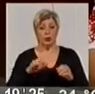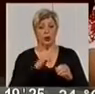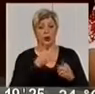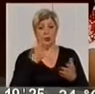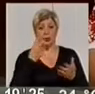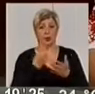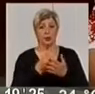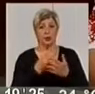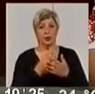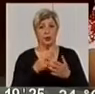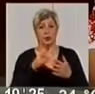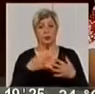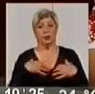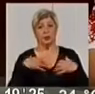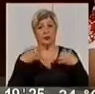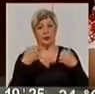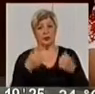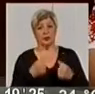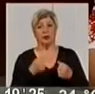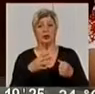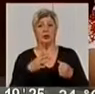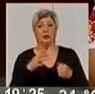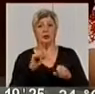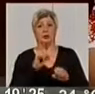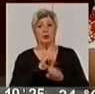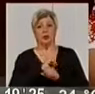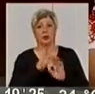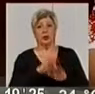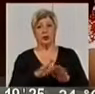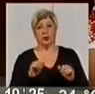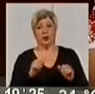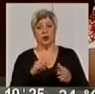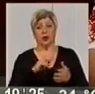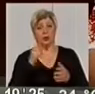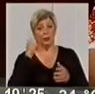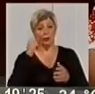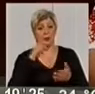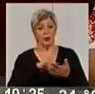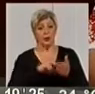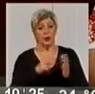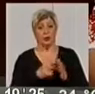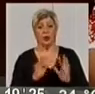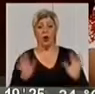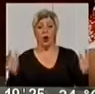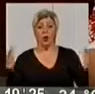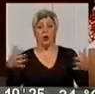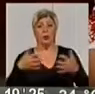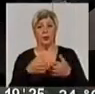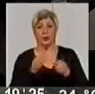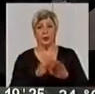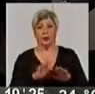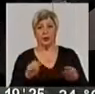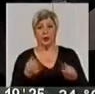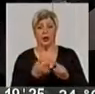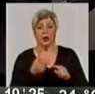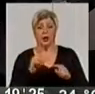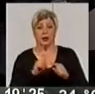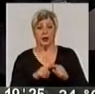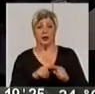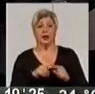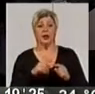про оздоровлення і відпочинок дітей, передбачає охопити дітей пільгових категорій, це так. Діти, які потребують особливої